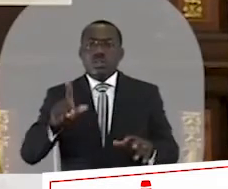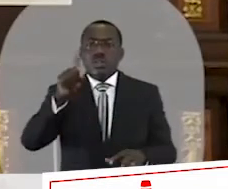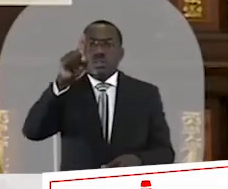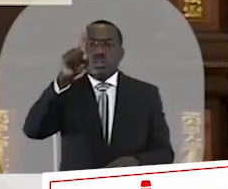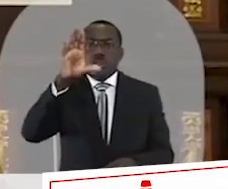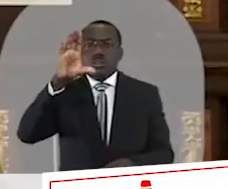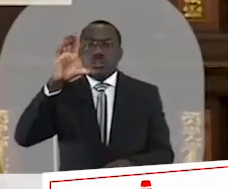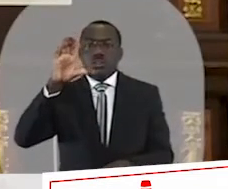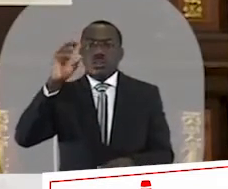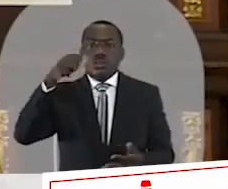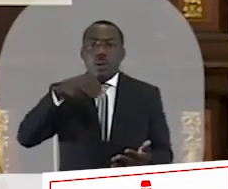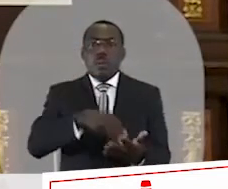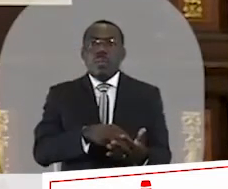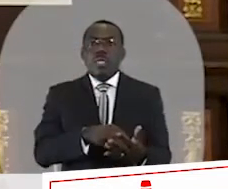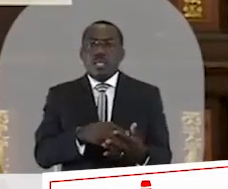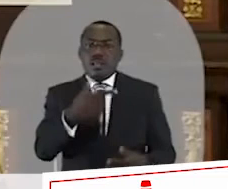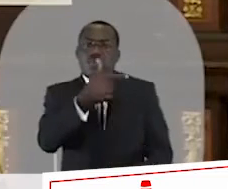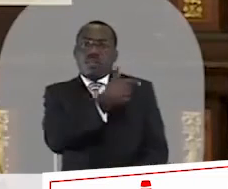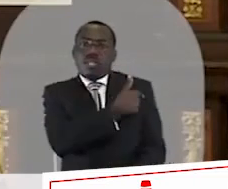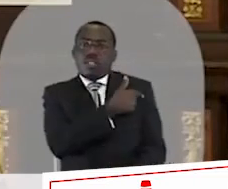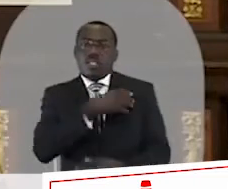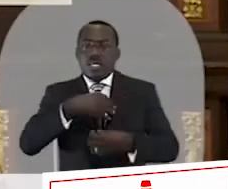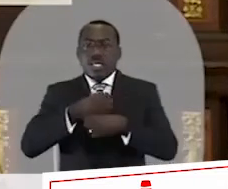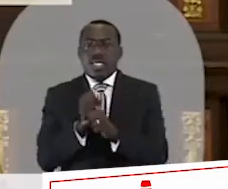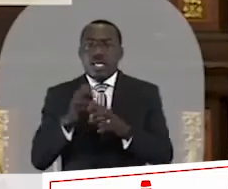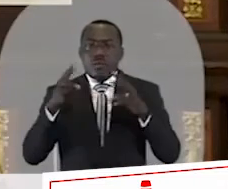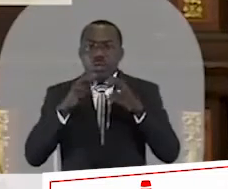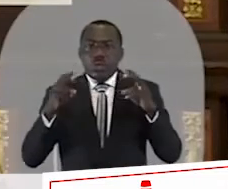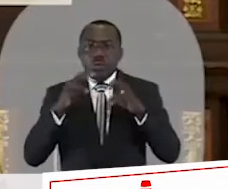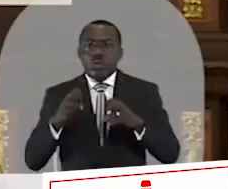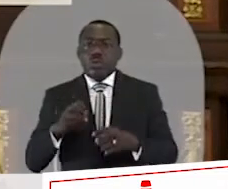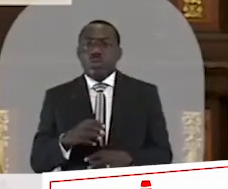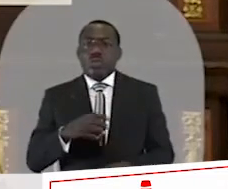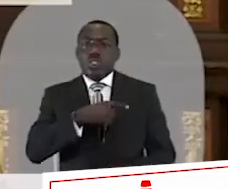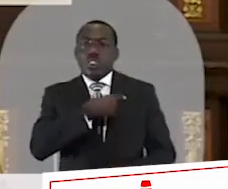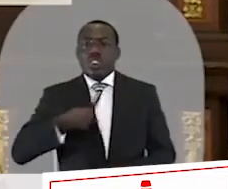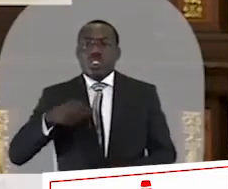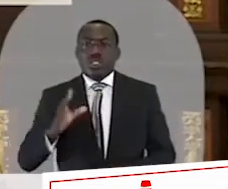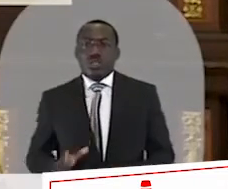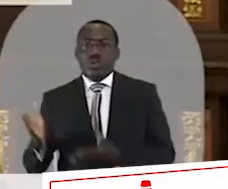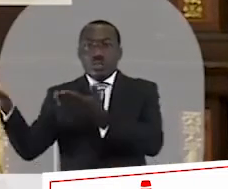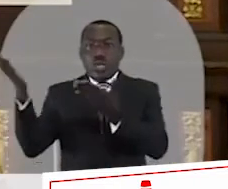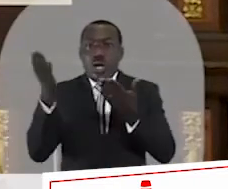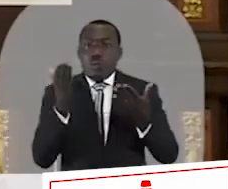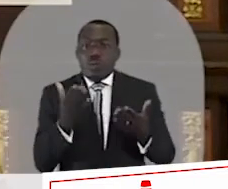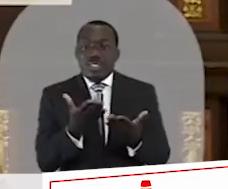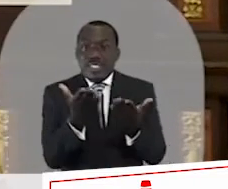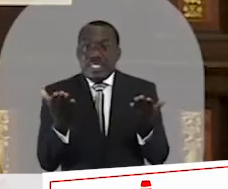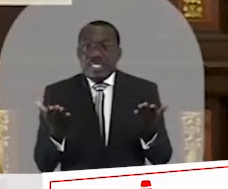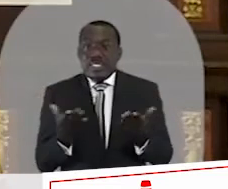maladie il a appelé alain vaccination on respect des gestes barrières et à une vigilance de tous les